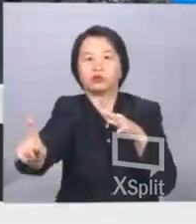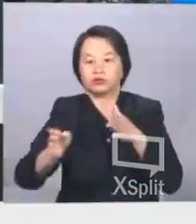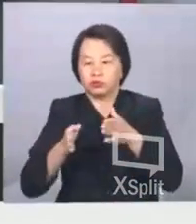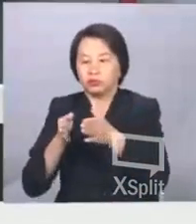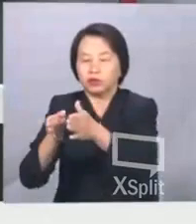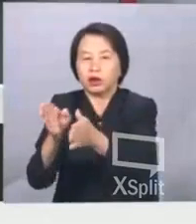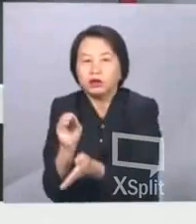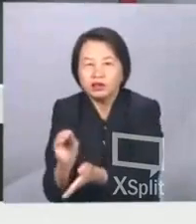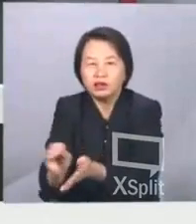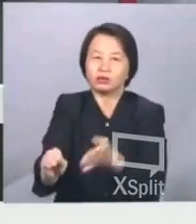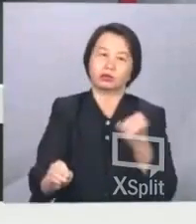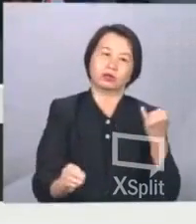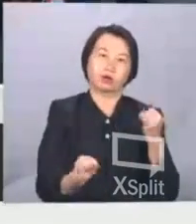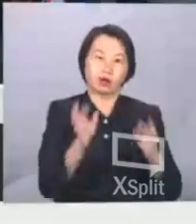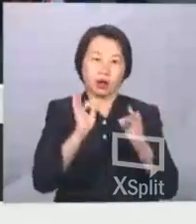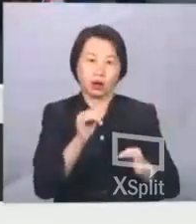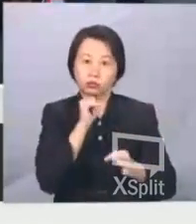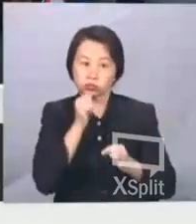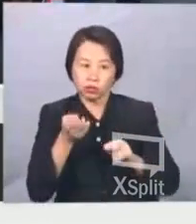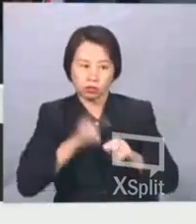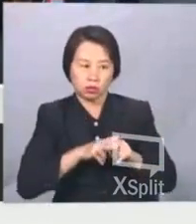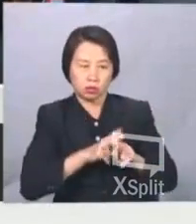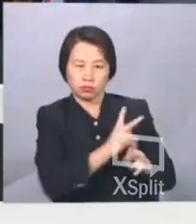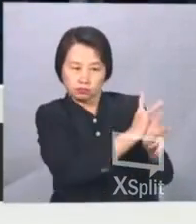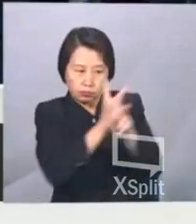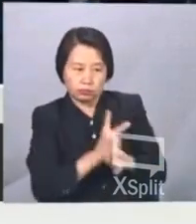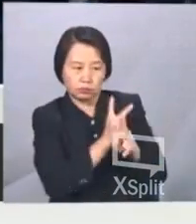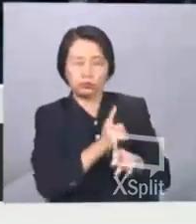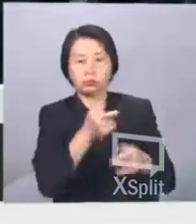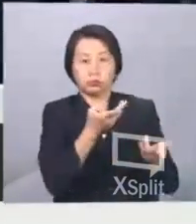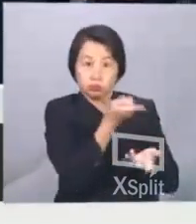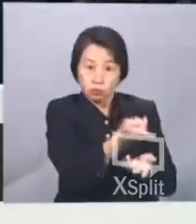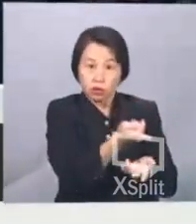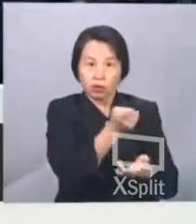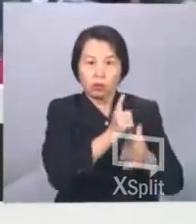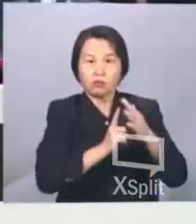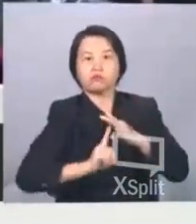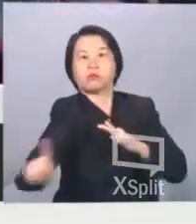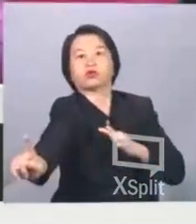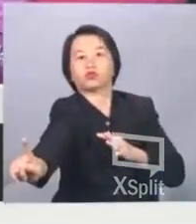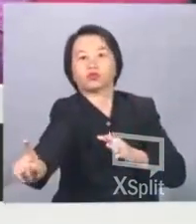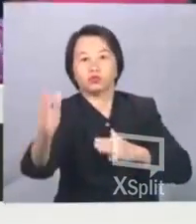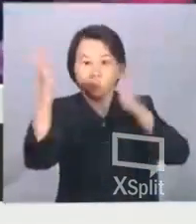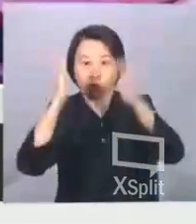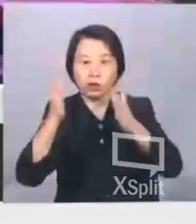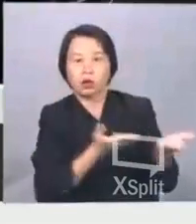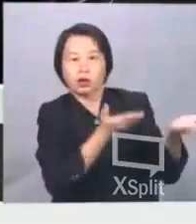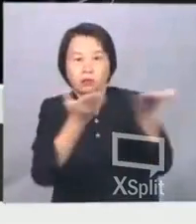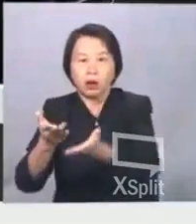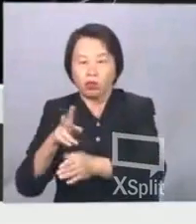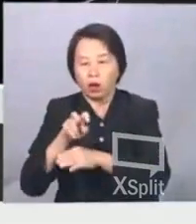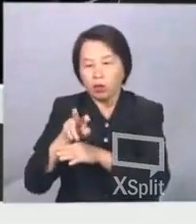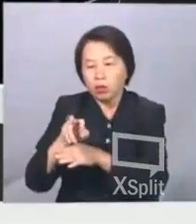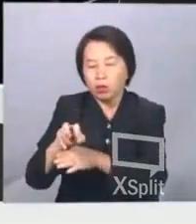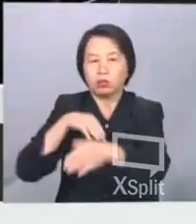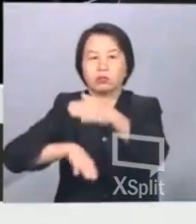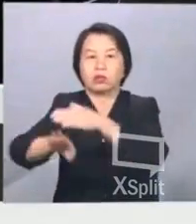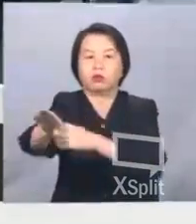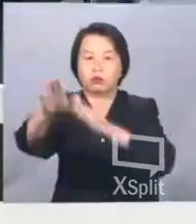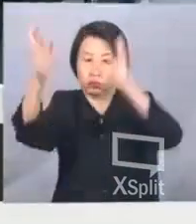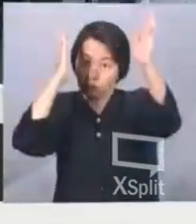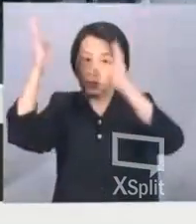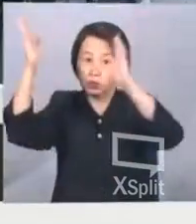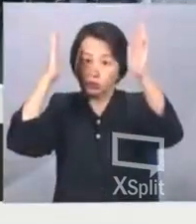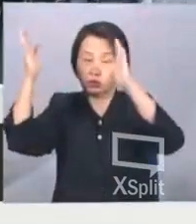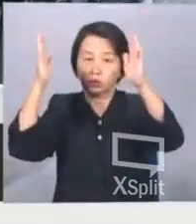jika kita tidak tingkatkan kawanan mereka mungkin bolos dan membawa bayerns masuk ke